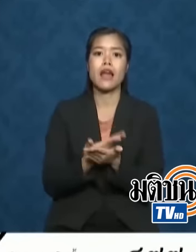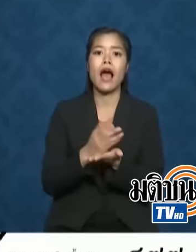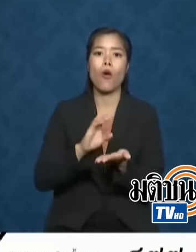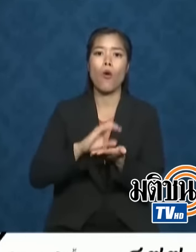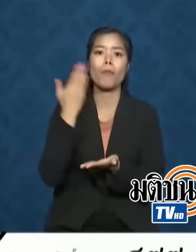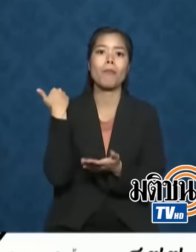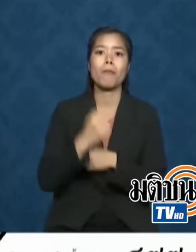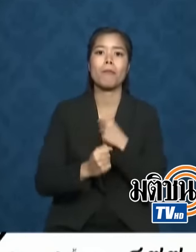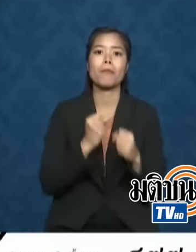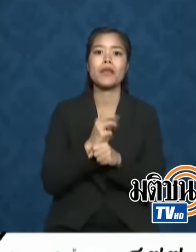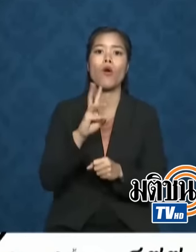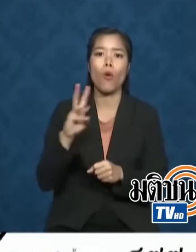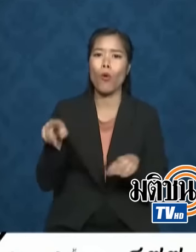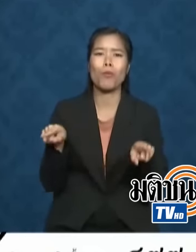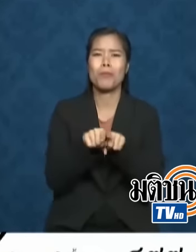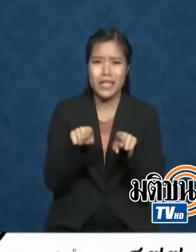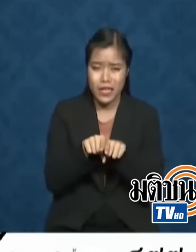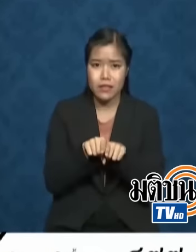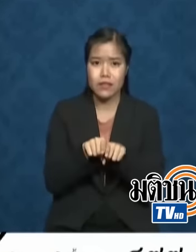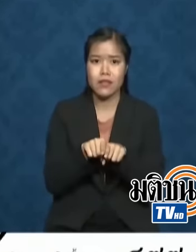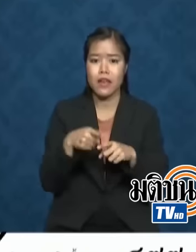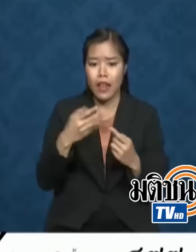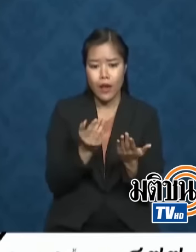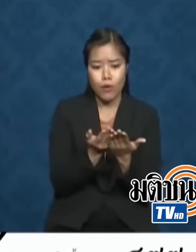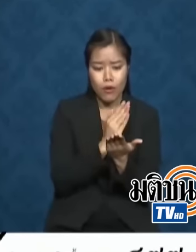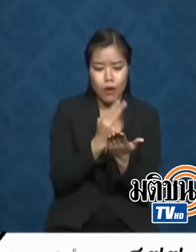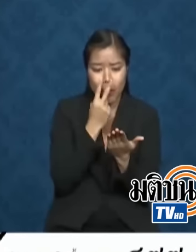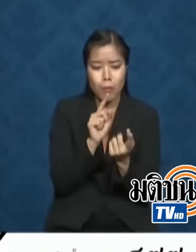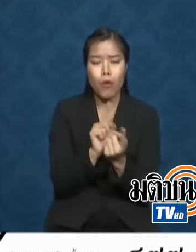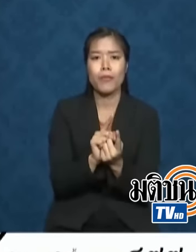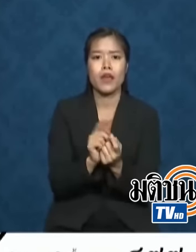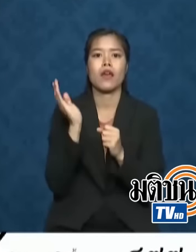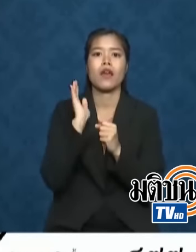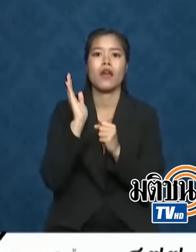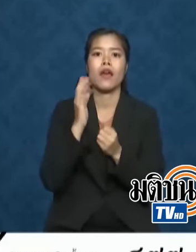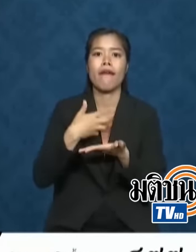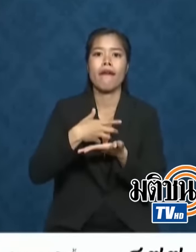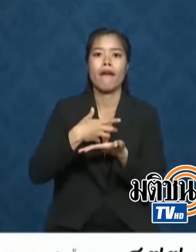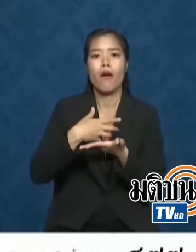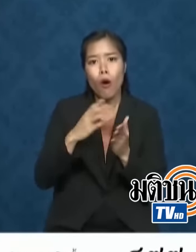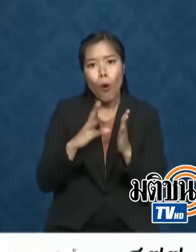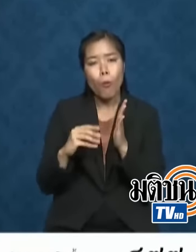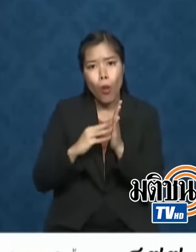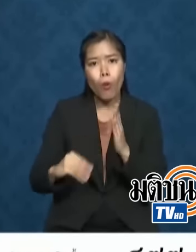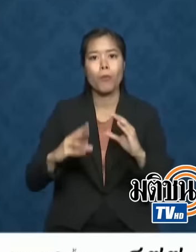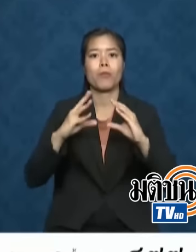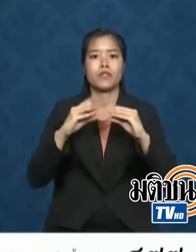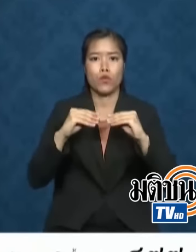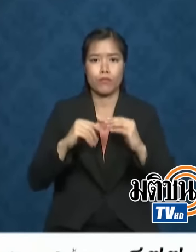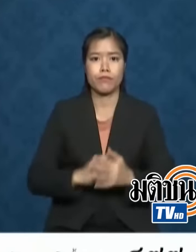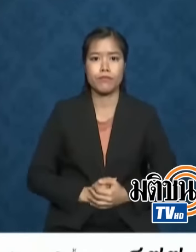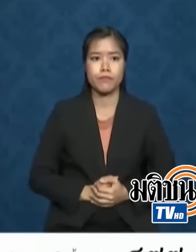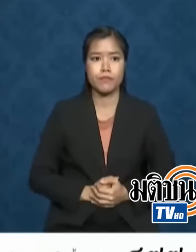งหมดก็เป็นการอบรมหรือสัมมนาไปซะหมดทีนี้มาดูมติครม.กันต่อเรื่องที่2ครับให้กระทรวงเกษ